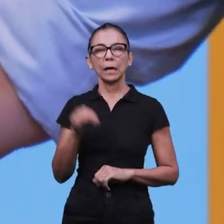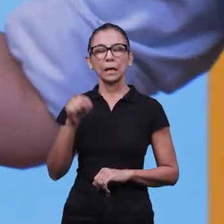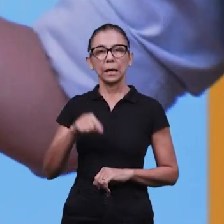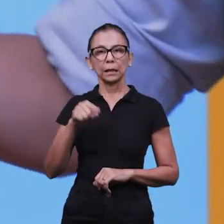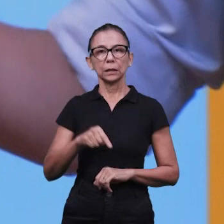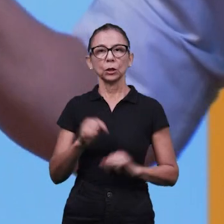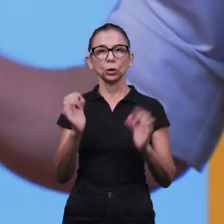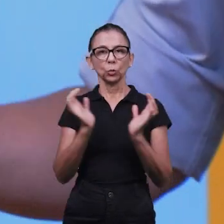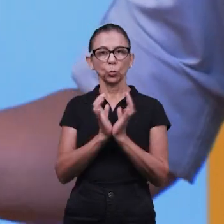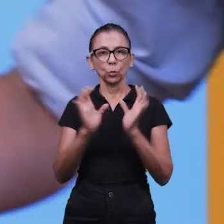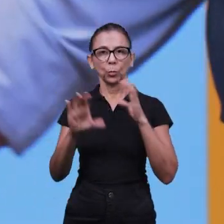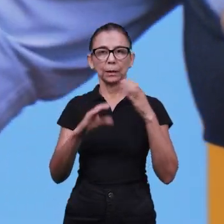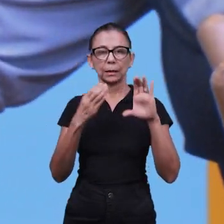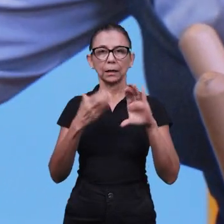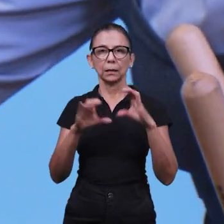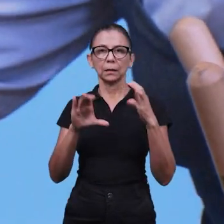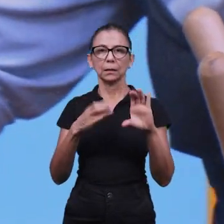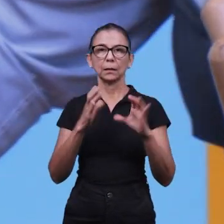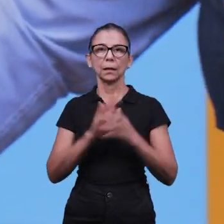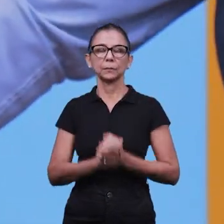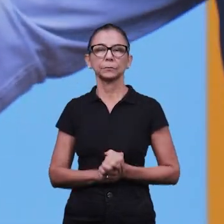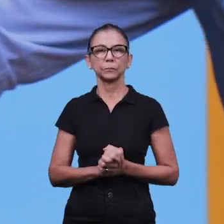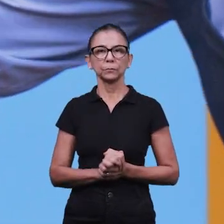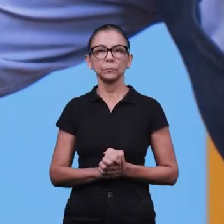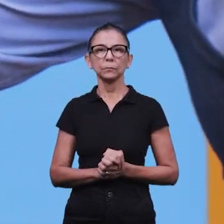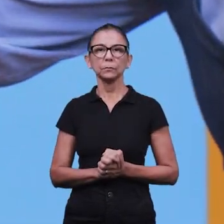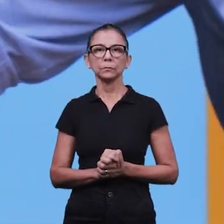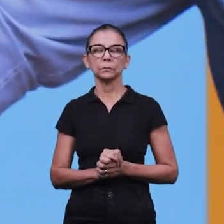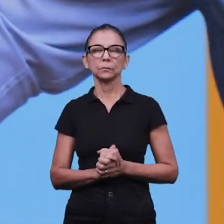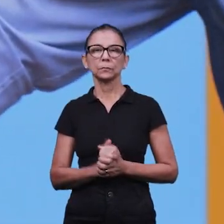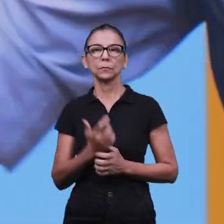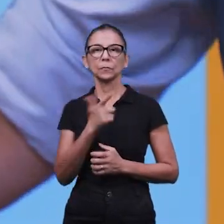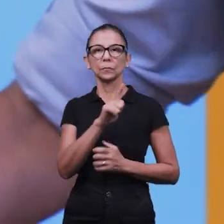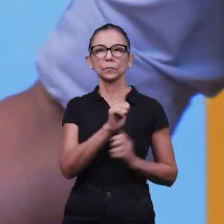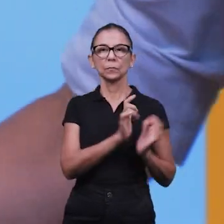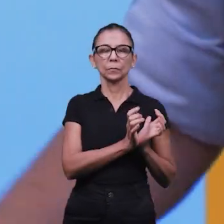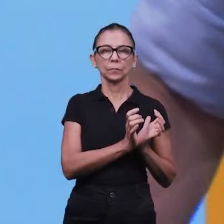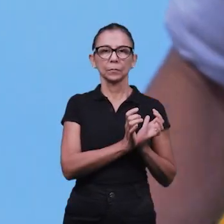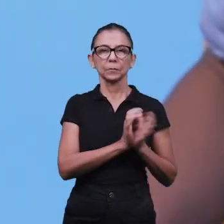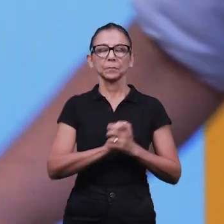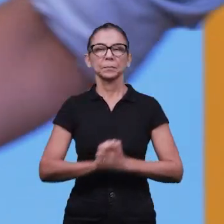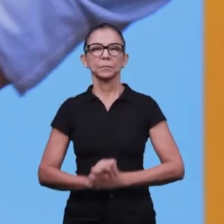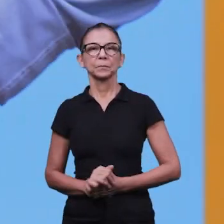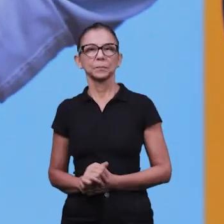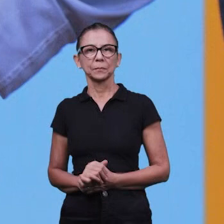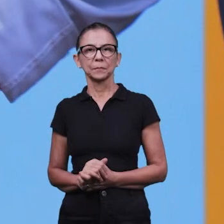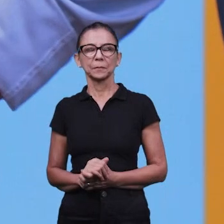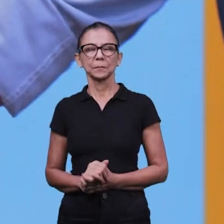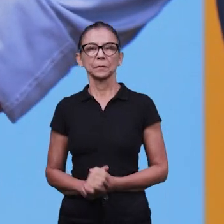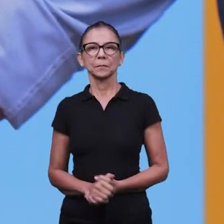Ici, au moment du cœur, on va jouer aussi.